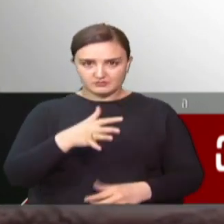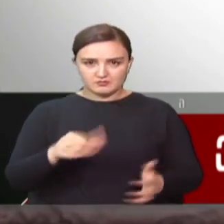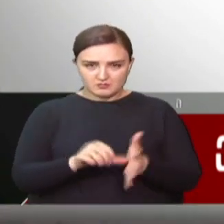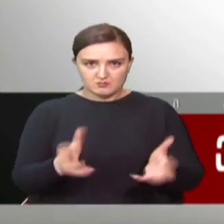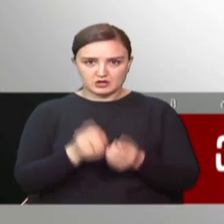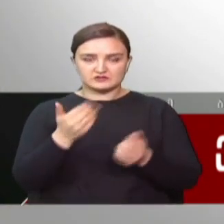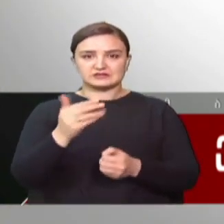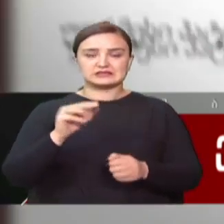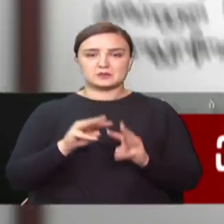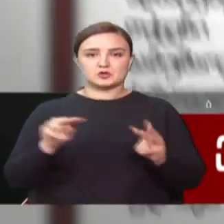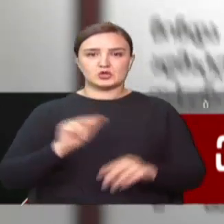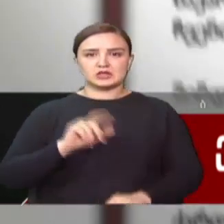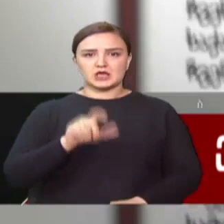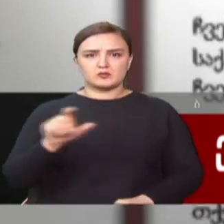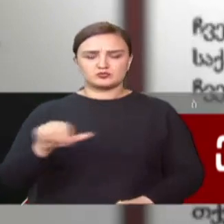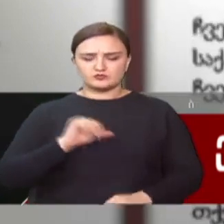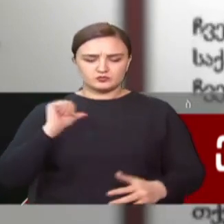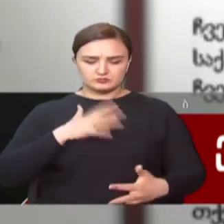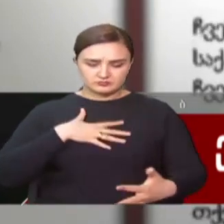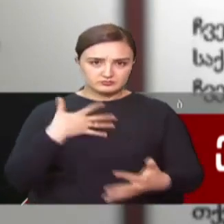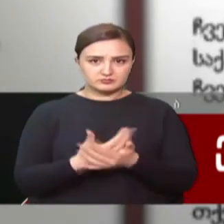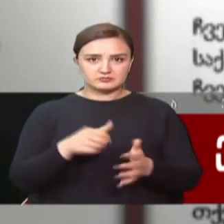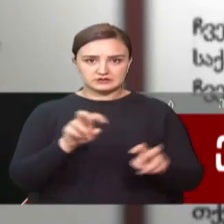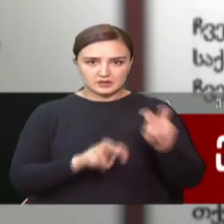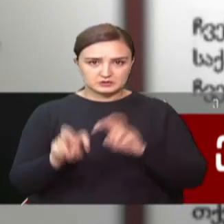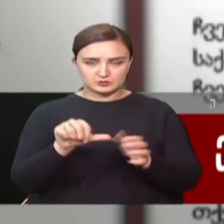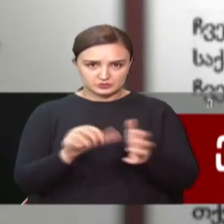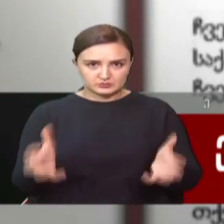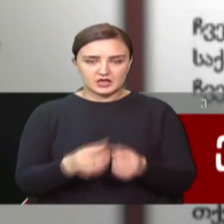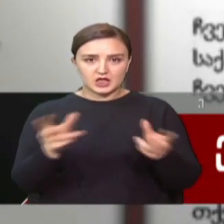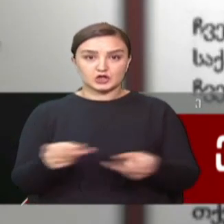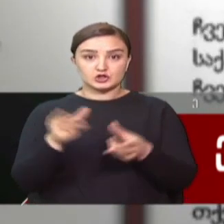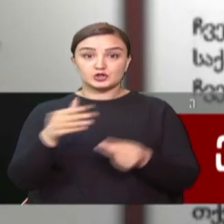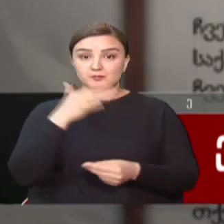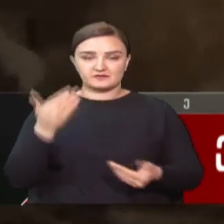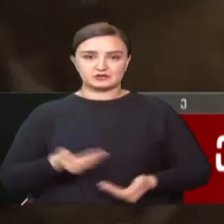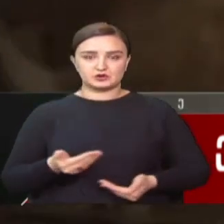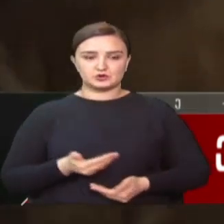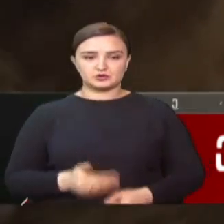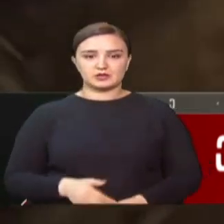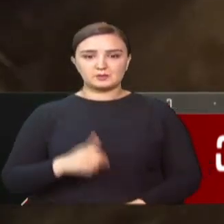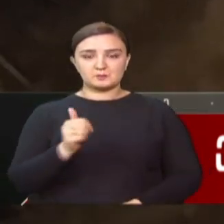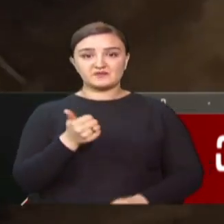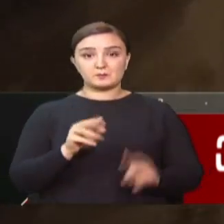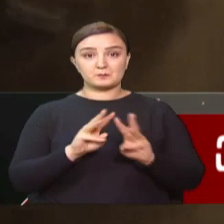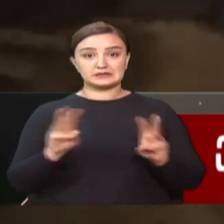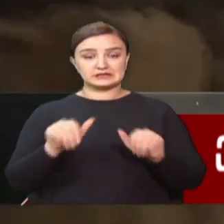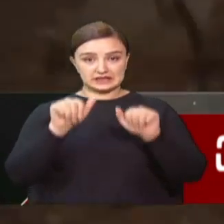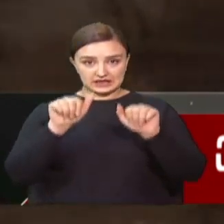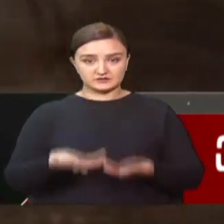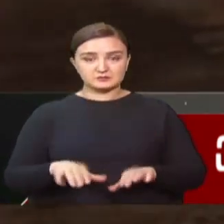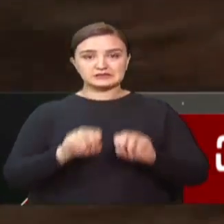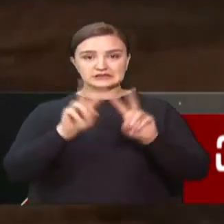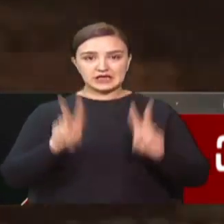სამინისტროს თანამშრომლებს, რომლებმაც თავი არ დაზოგეს სამძებრო სამუშაოების დროს და გადაარჩინეს არაერთი სიცოცხლე. Premierul გადაწყვეტილებით